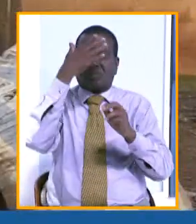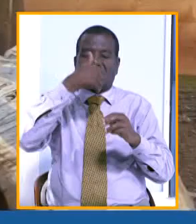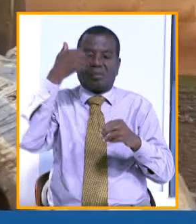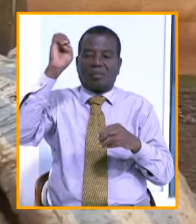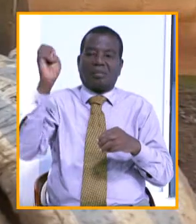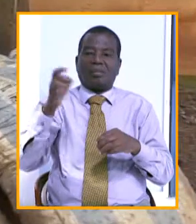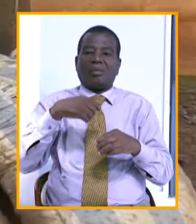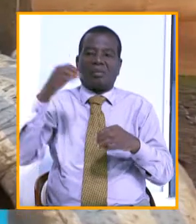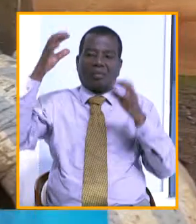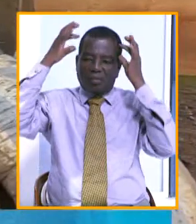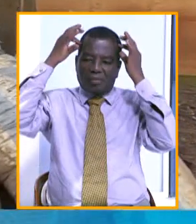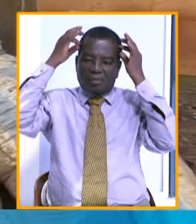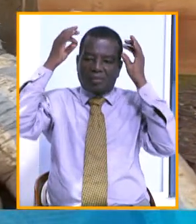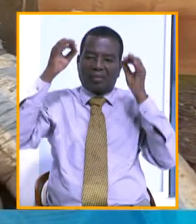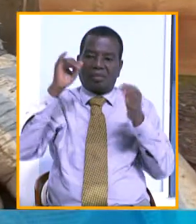Ça, c'est pour les cheveux.